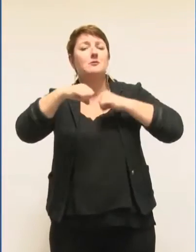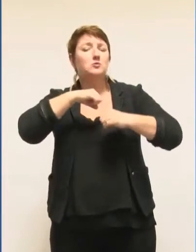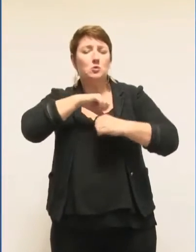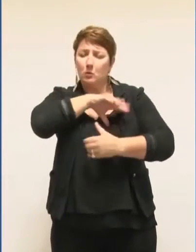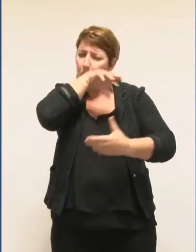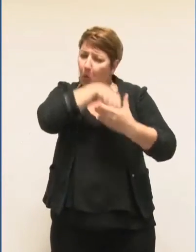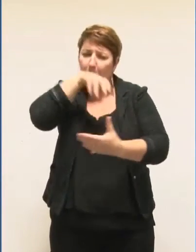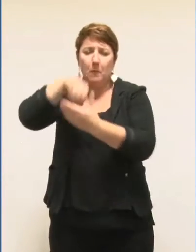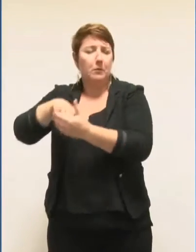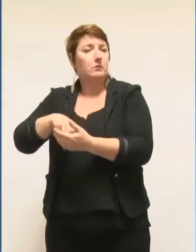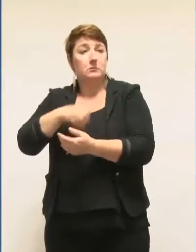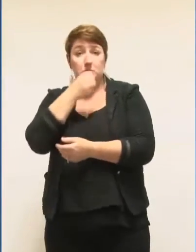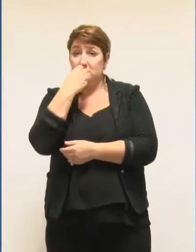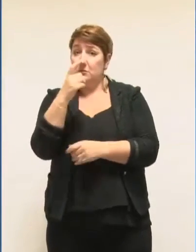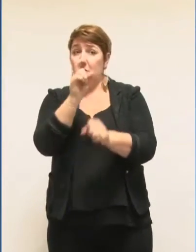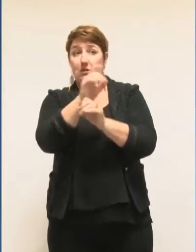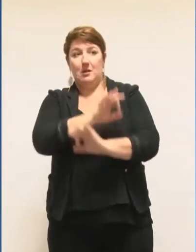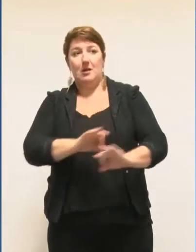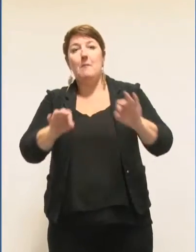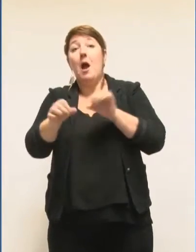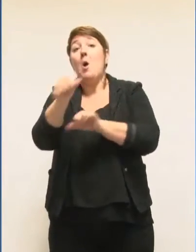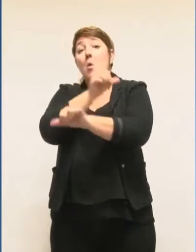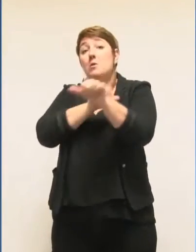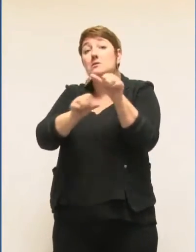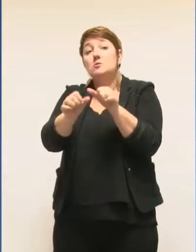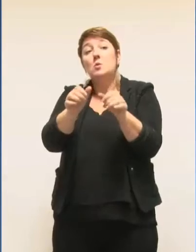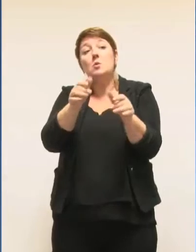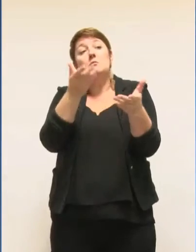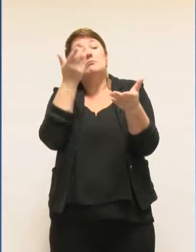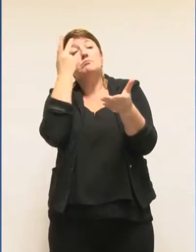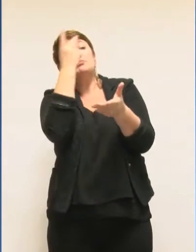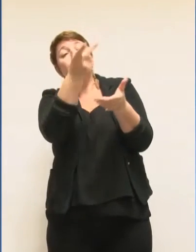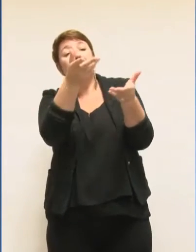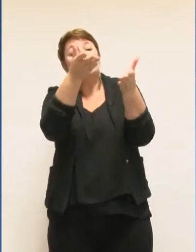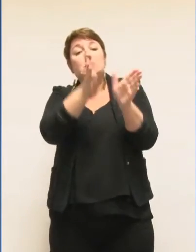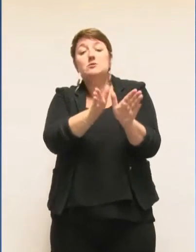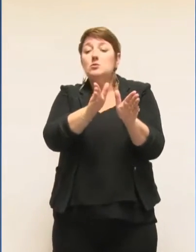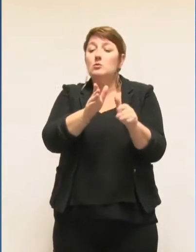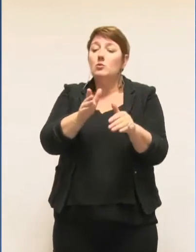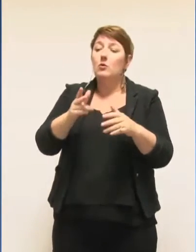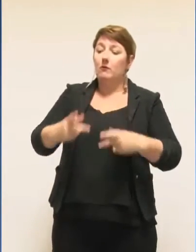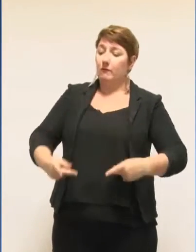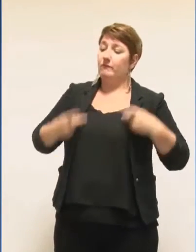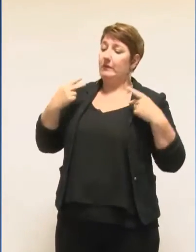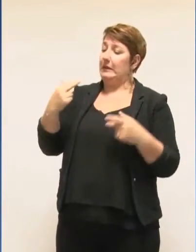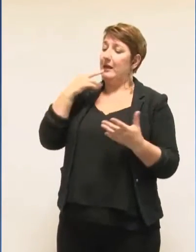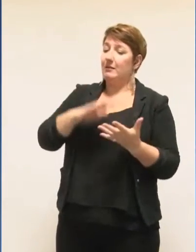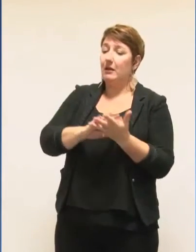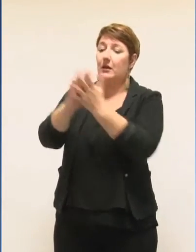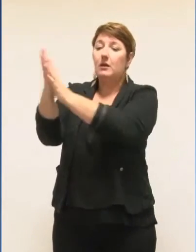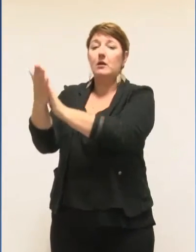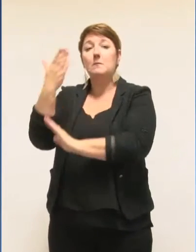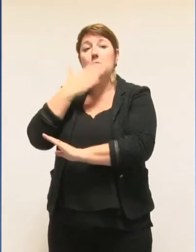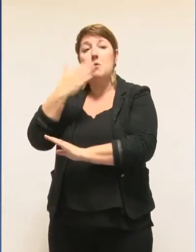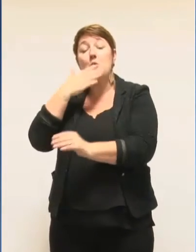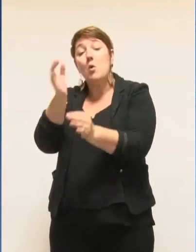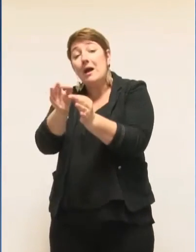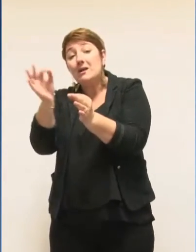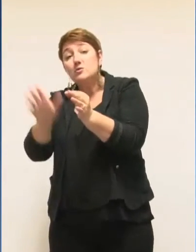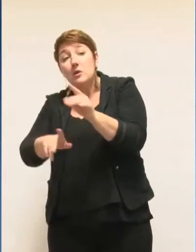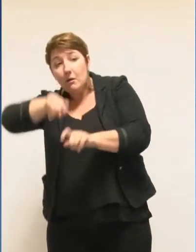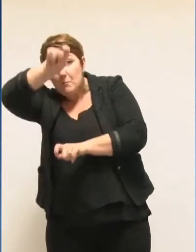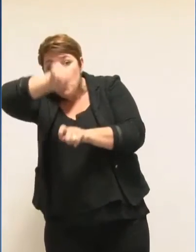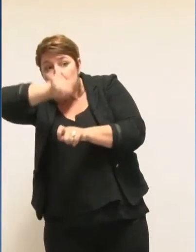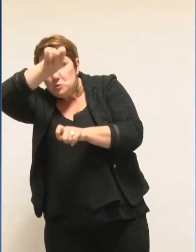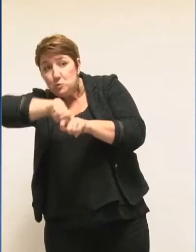tant est que nous puissions bien mesurer l'impact de vos choix sur l'amélioration de la qualité de vie et la qualité de l'air des Grenoblois et des Grenobloises.